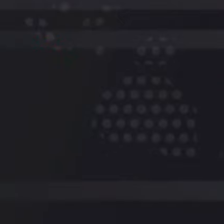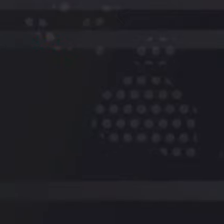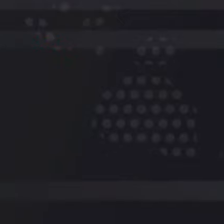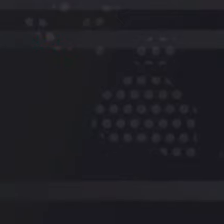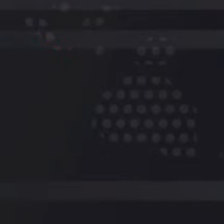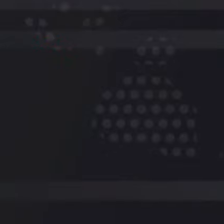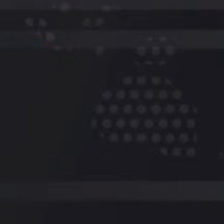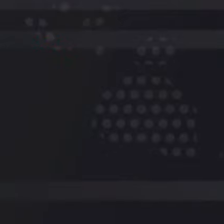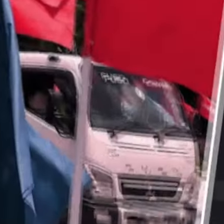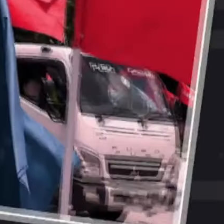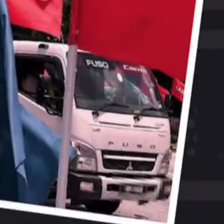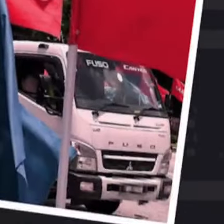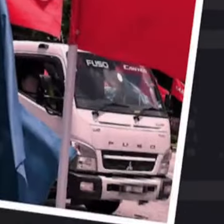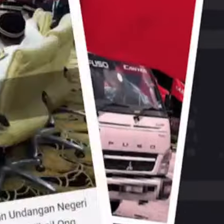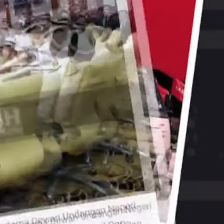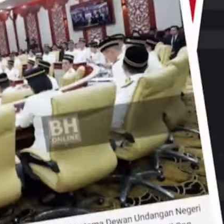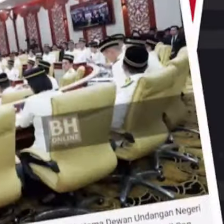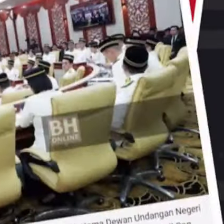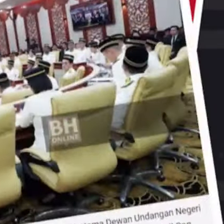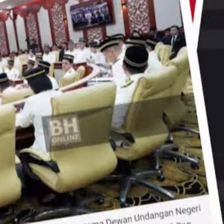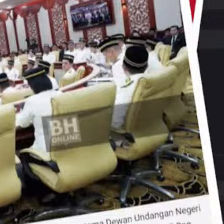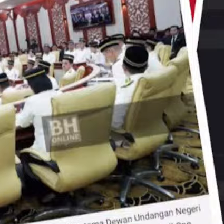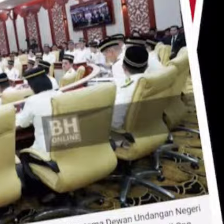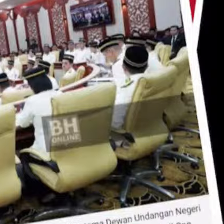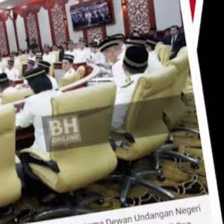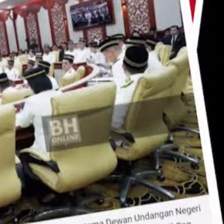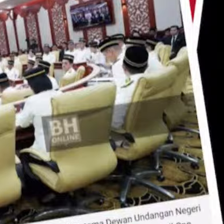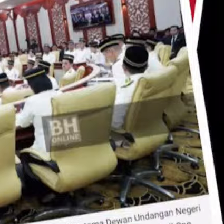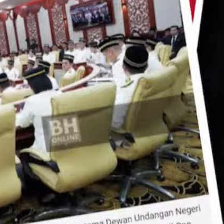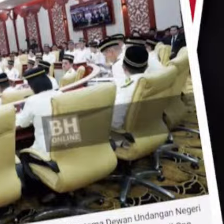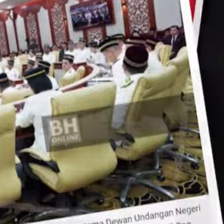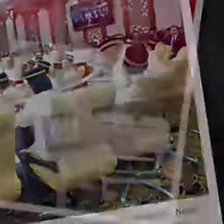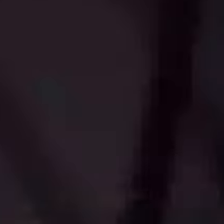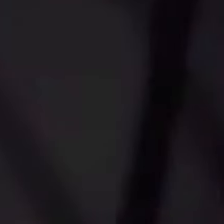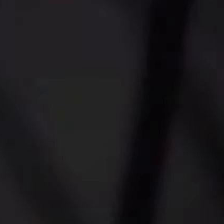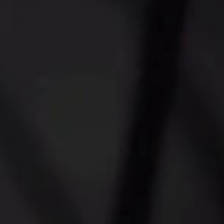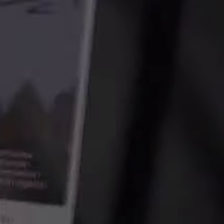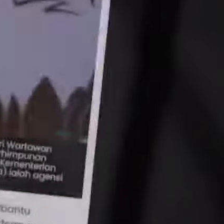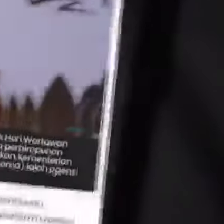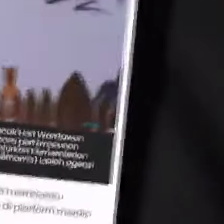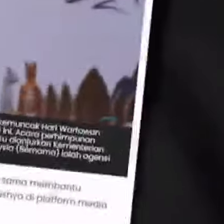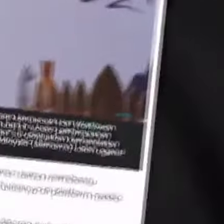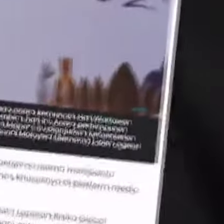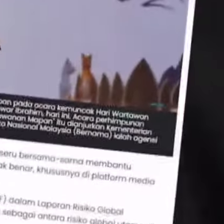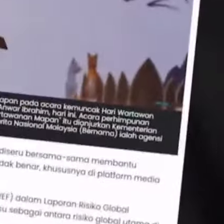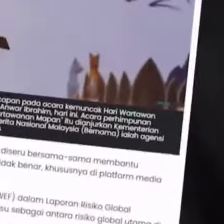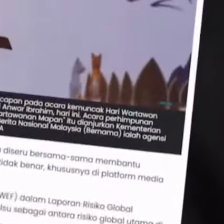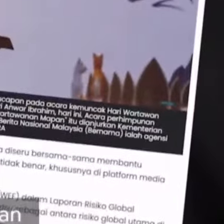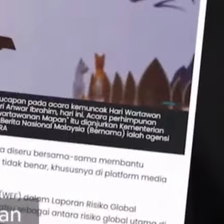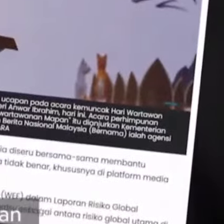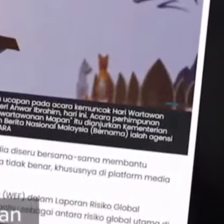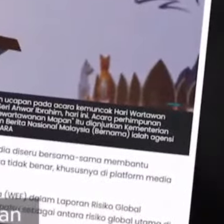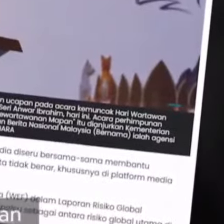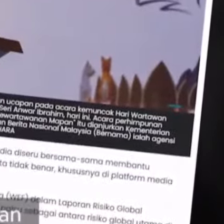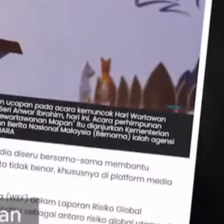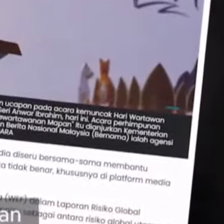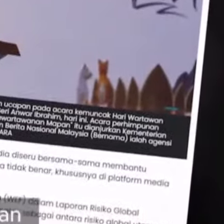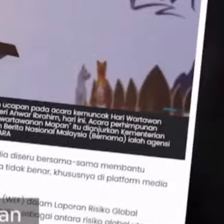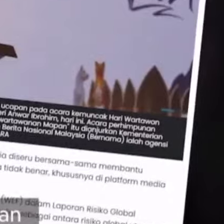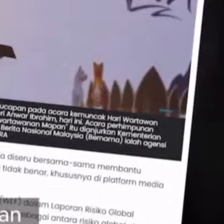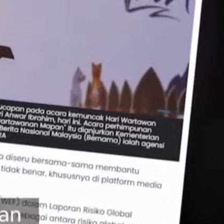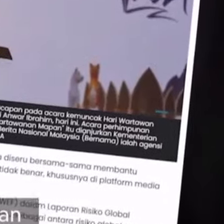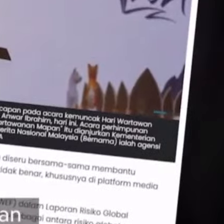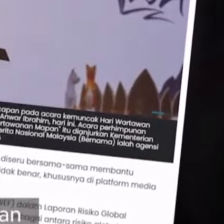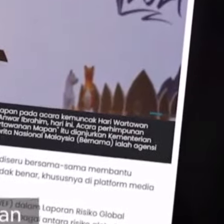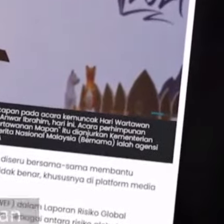antaranya aspek sosial, politik, ekonomi dan perhubungan kaum. Tindakan tegas boleh dikenakan kepada mereka yang